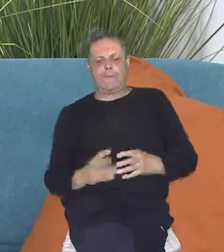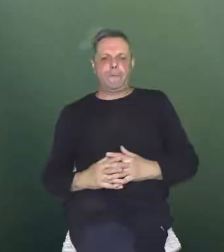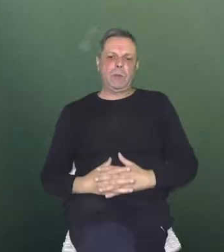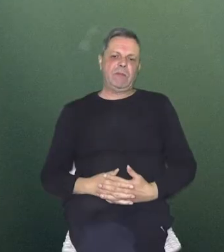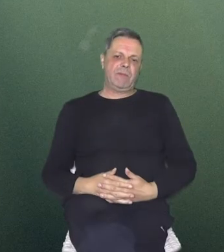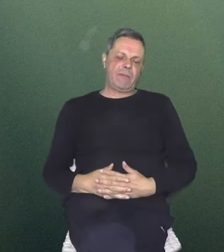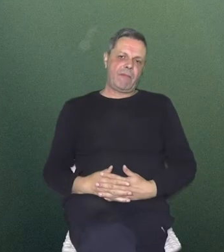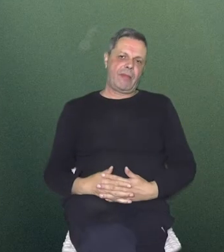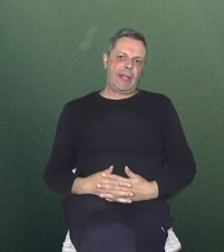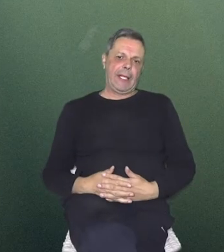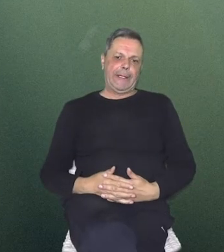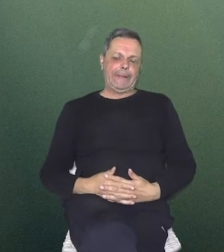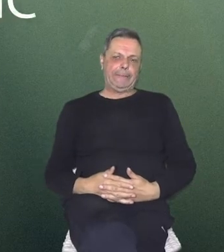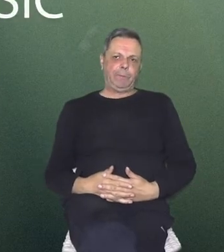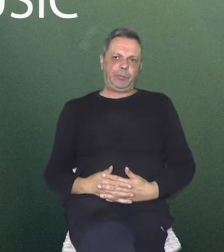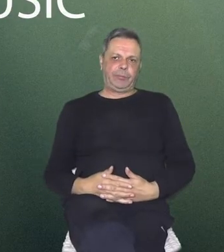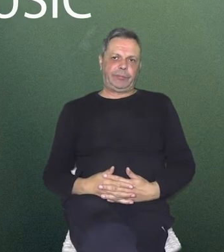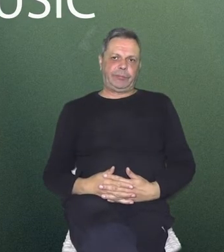Da.